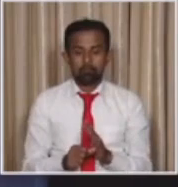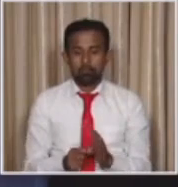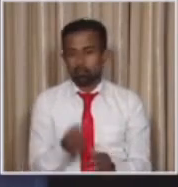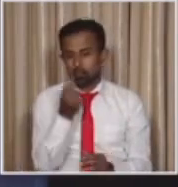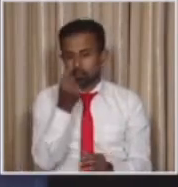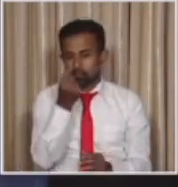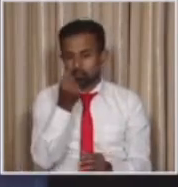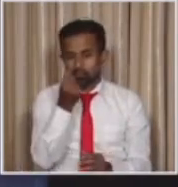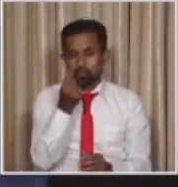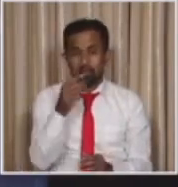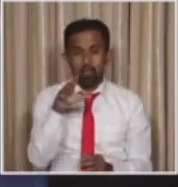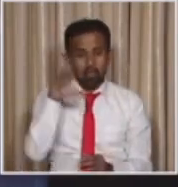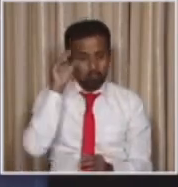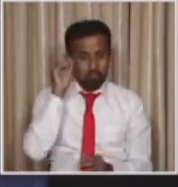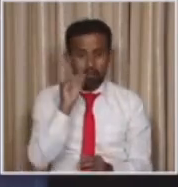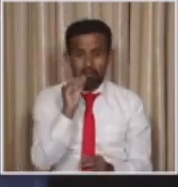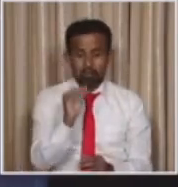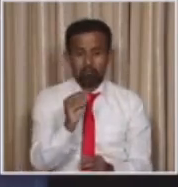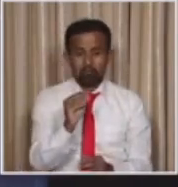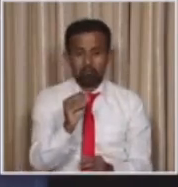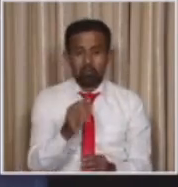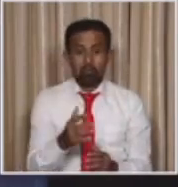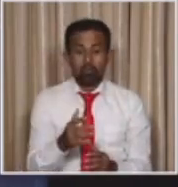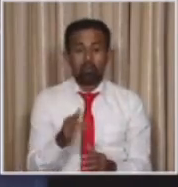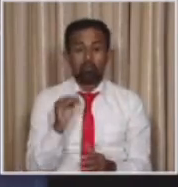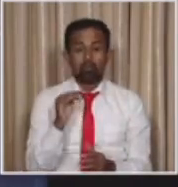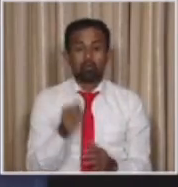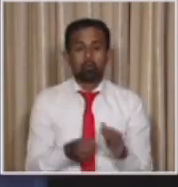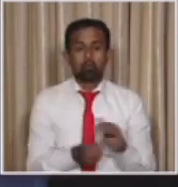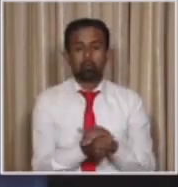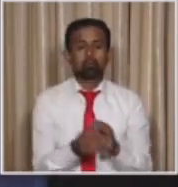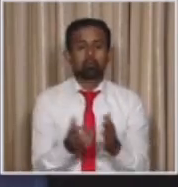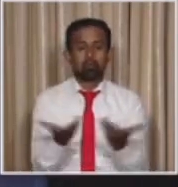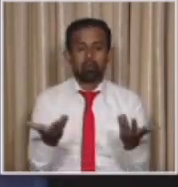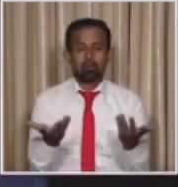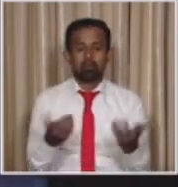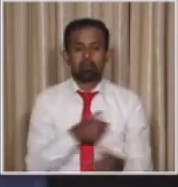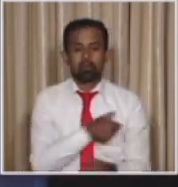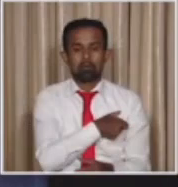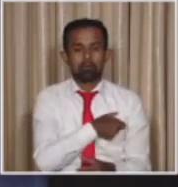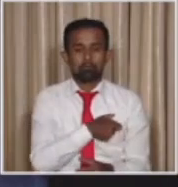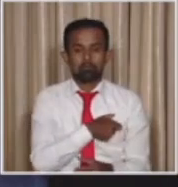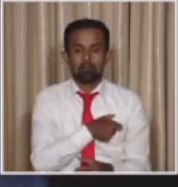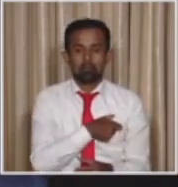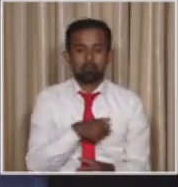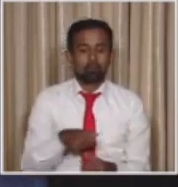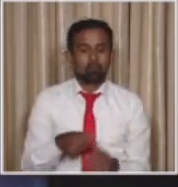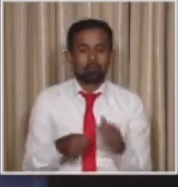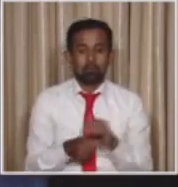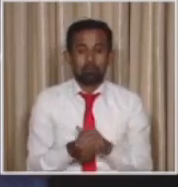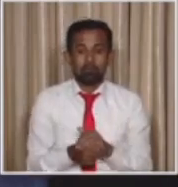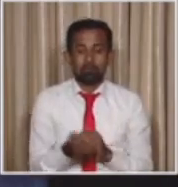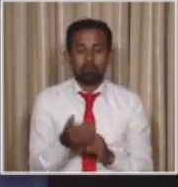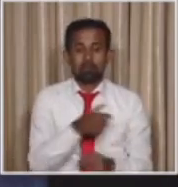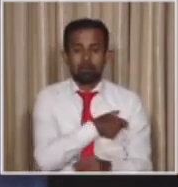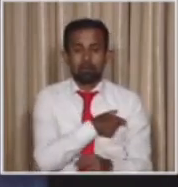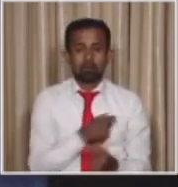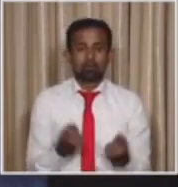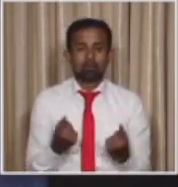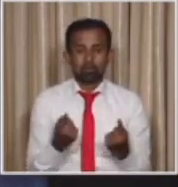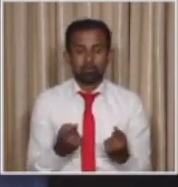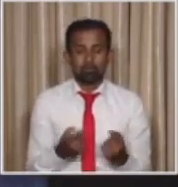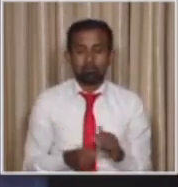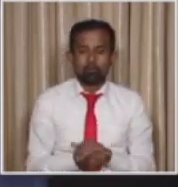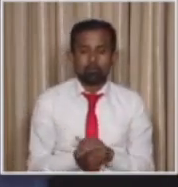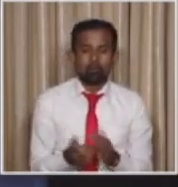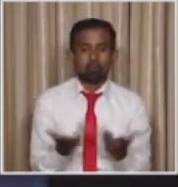අබමල් රේණුවකාරී අවබෝධයක් තිබුණා නම් ඔය ලොක්කෝ වෙනුවෙන් කඩේ යන්නේ නැහැ ඔය නායකයන්ගේ හිතළු වෙනුවෙන් කඩේ යන්නේ නැහැ ඔය නායකයන්ගේ අවශ්‍යතාව වෙනුවෙන්